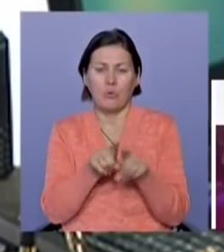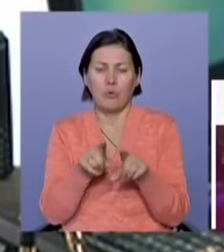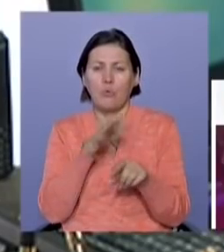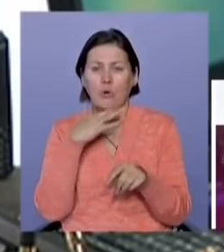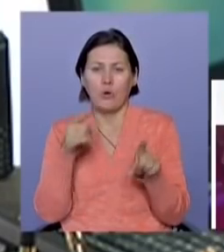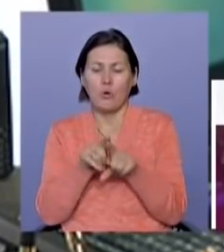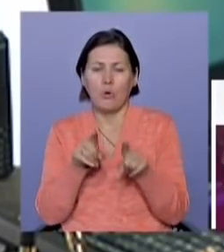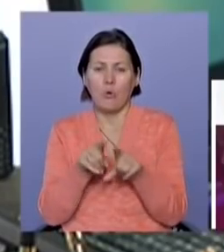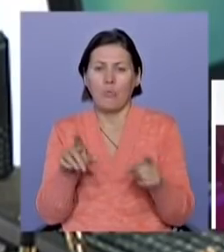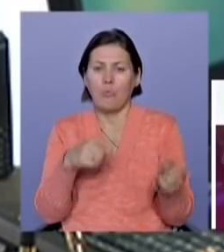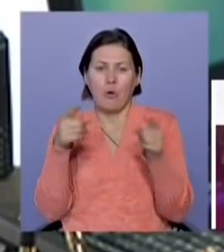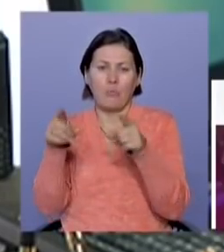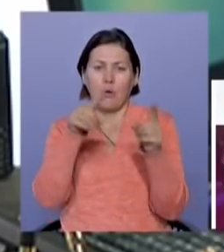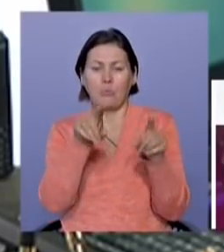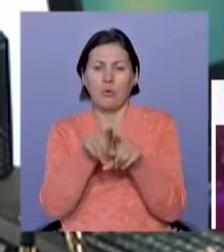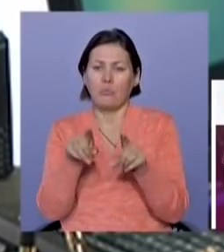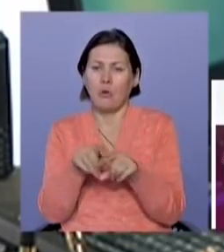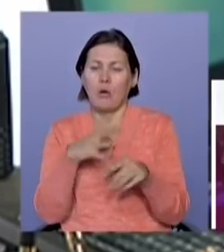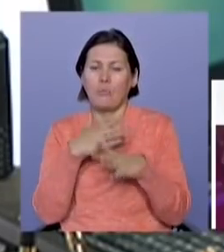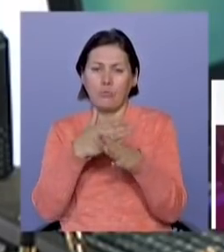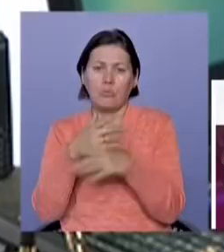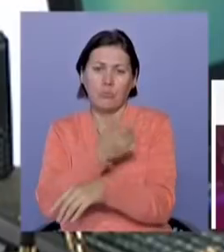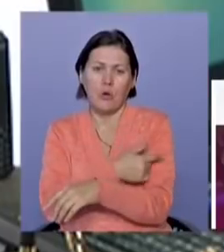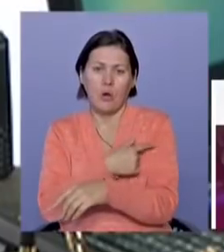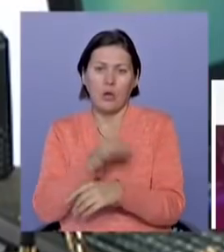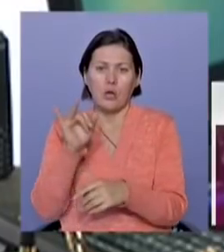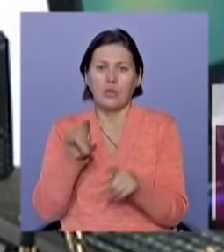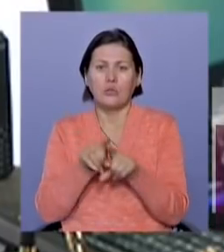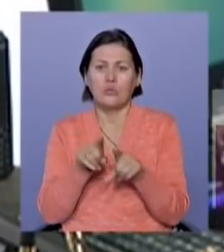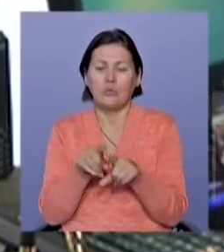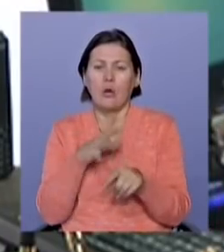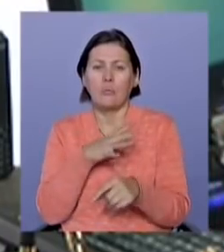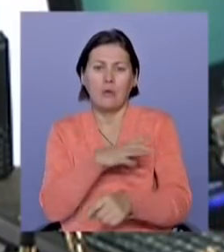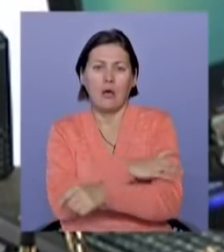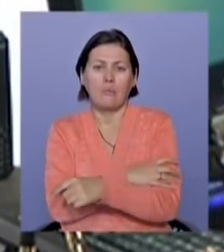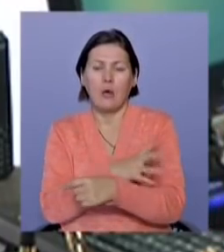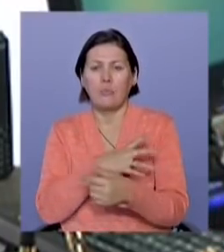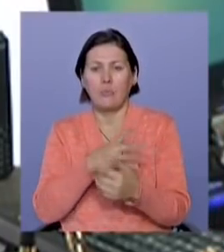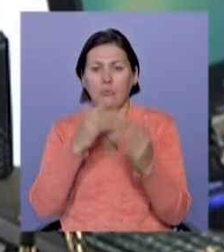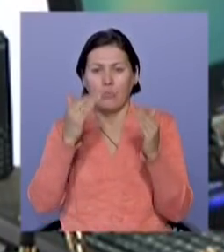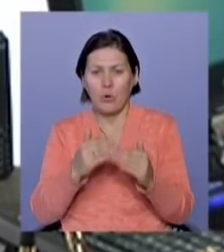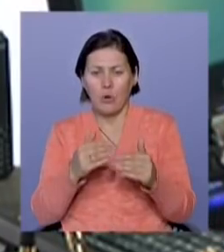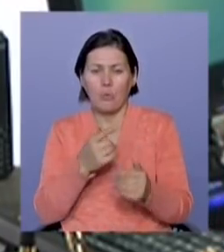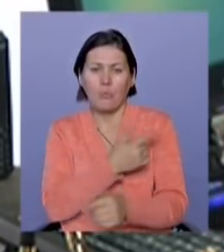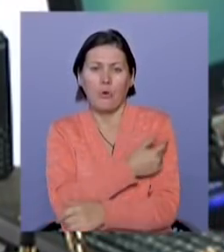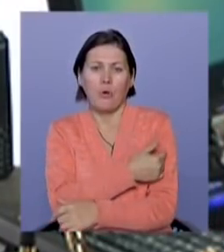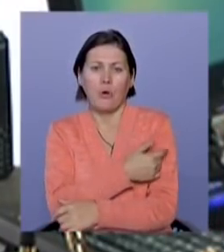адамдар сол күнделікті келіп, давлениесін түсіріп кетуін қалайды, болмаса температурасын түсіріп кетуін қалайды,